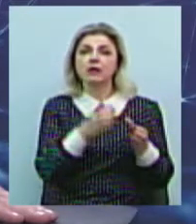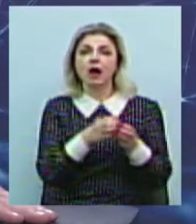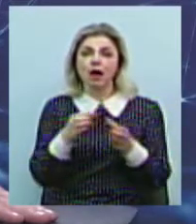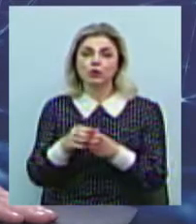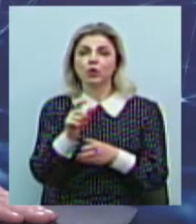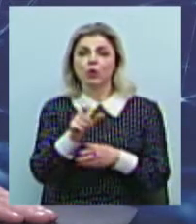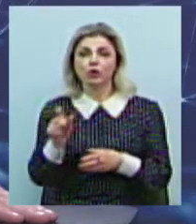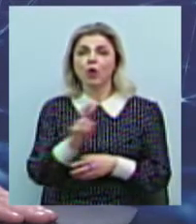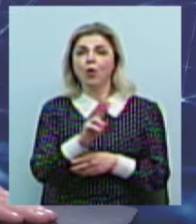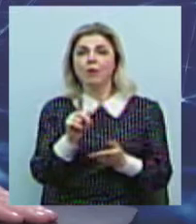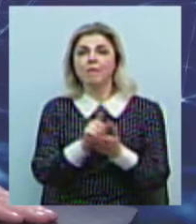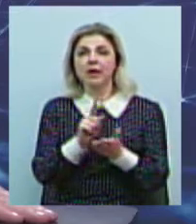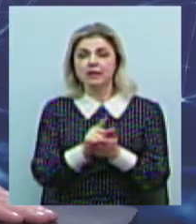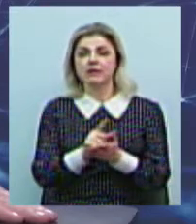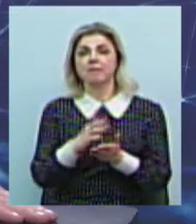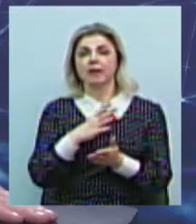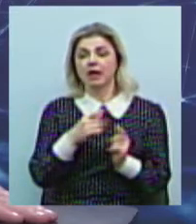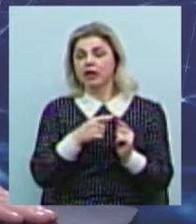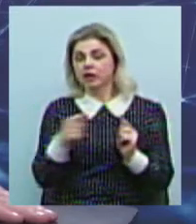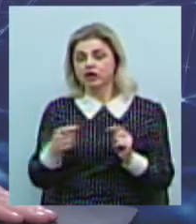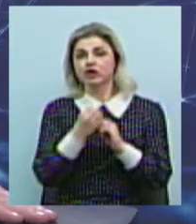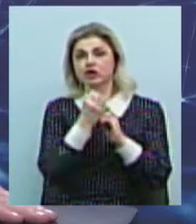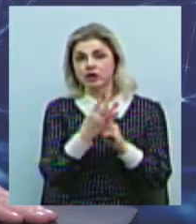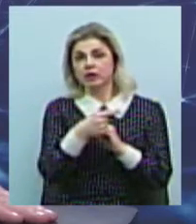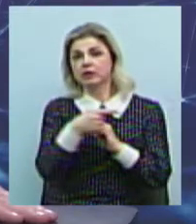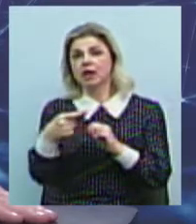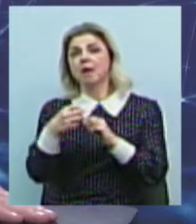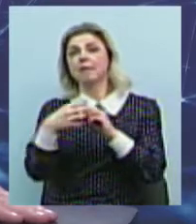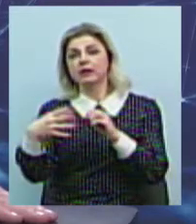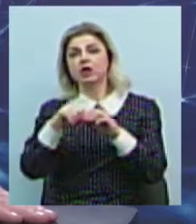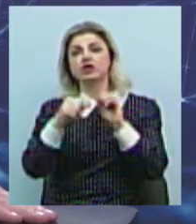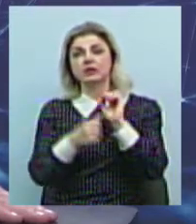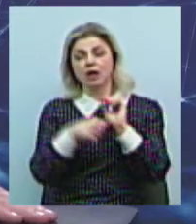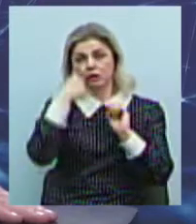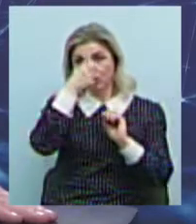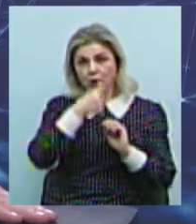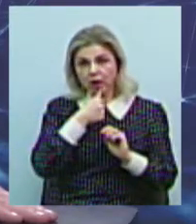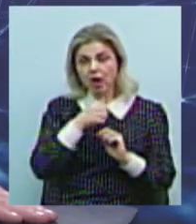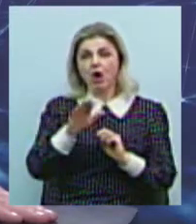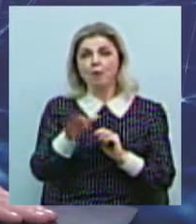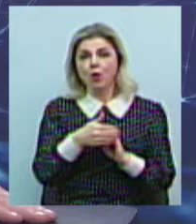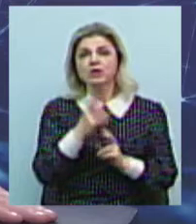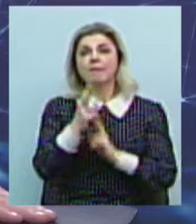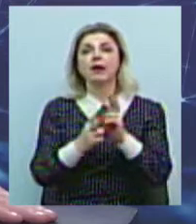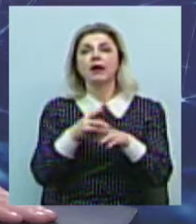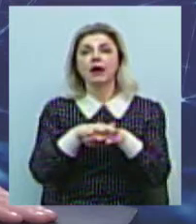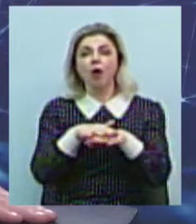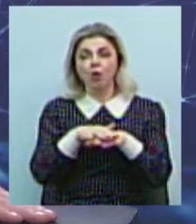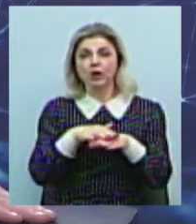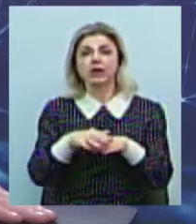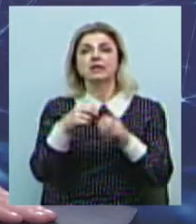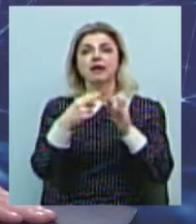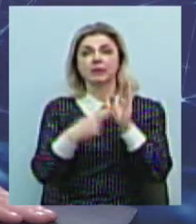пенсії призначалися на протязі 2014, 2015, 2016 років. І після перерахунку жовтня 2017 років їхній